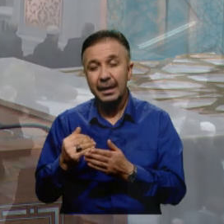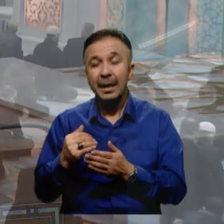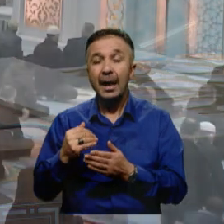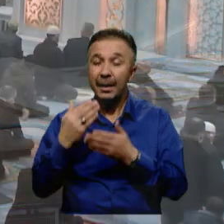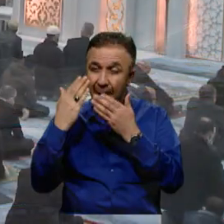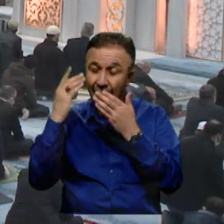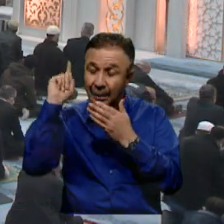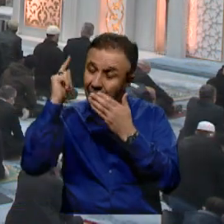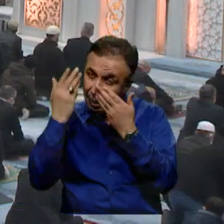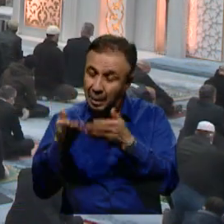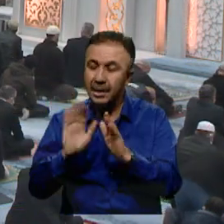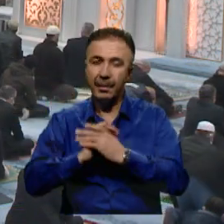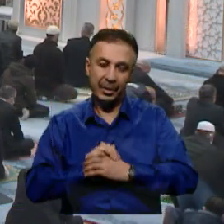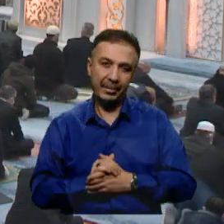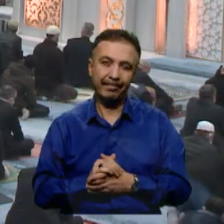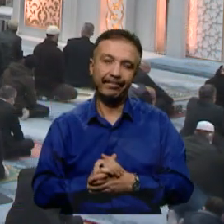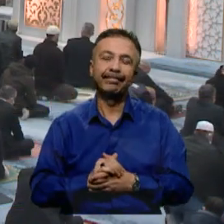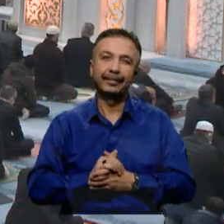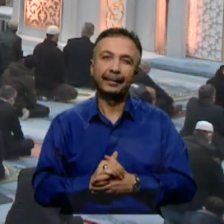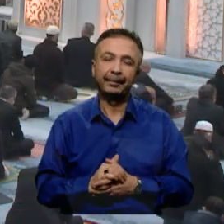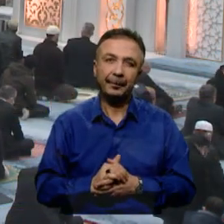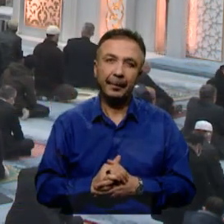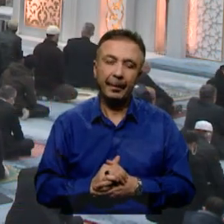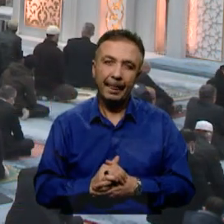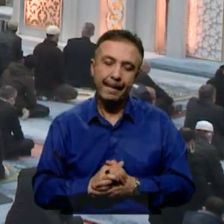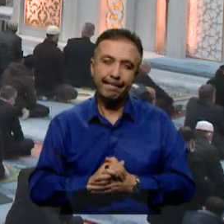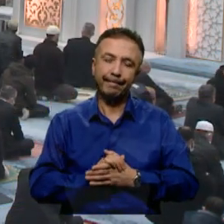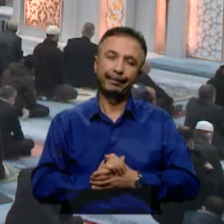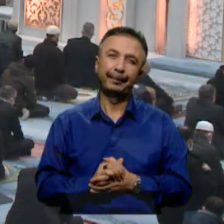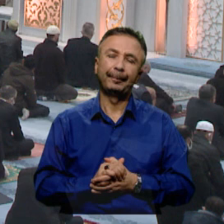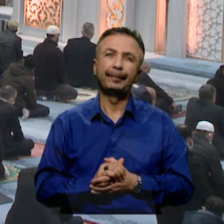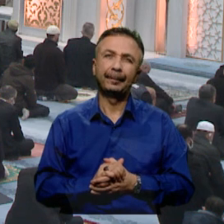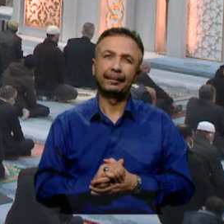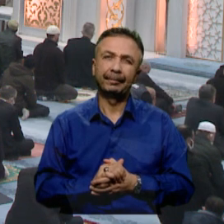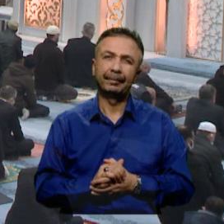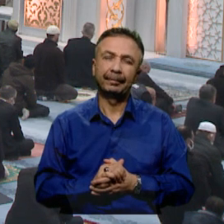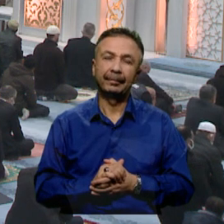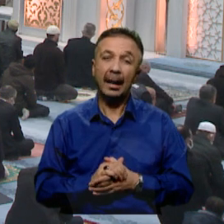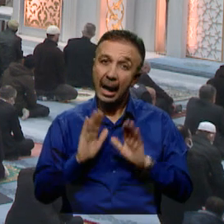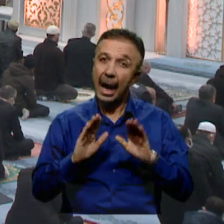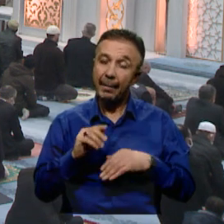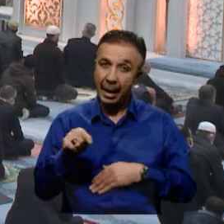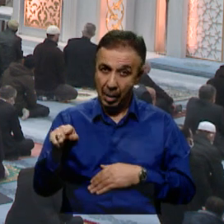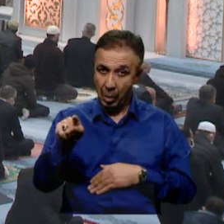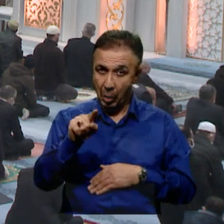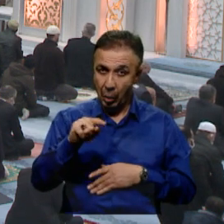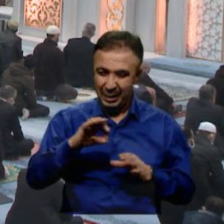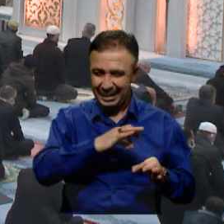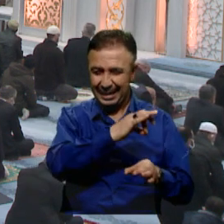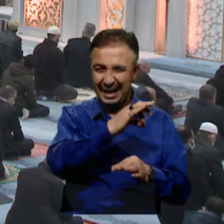edilmemiştir. وَهُمْ يَحْسَبُونَ اَنَّهُمْ يُحْسِنُونَ سُنُعًا. Ama onlar kendini